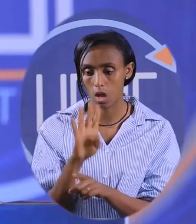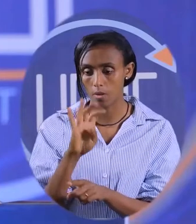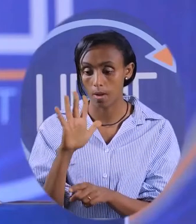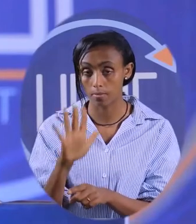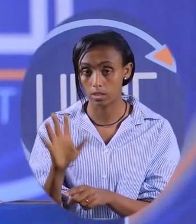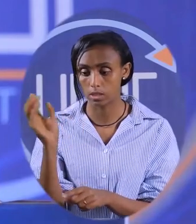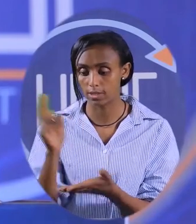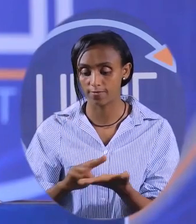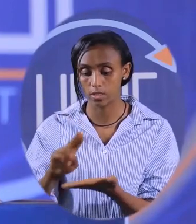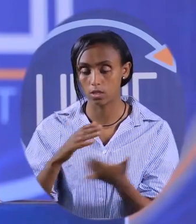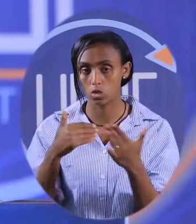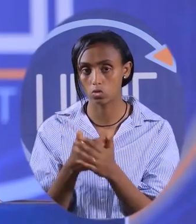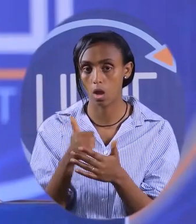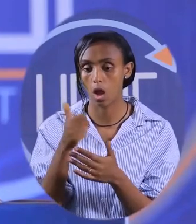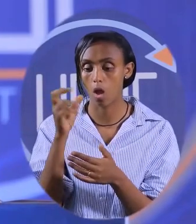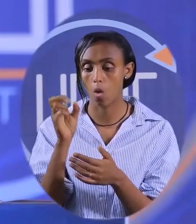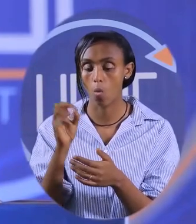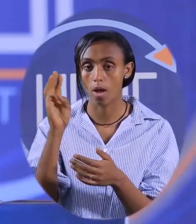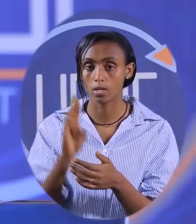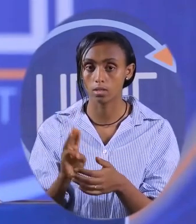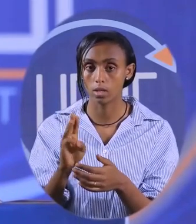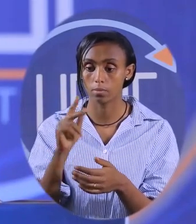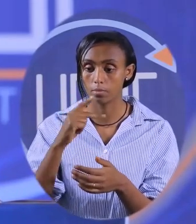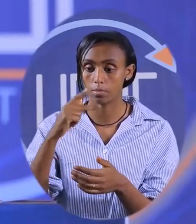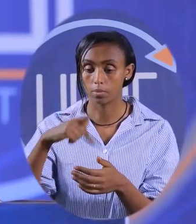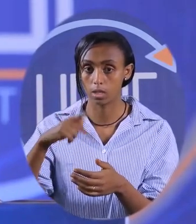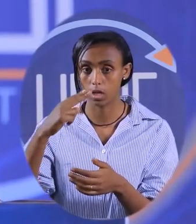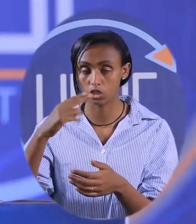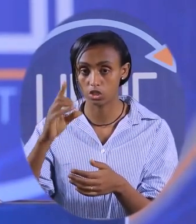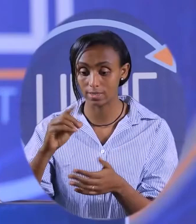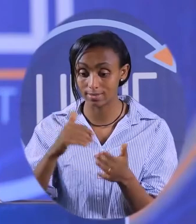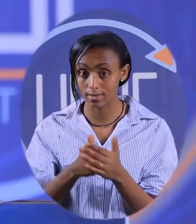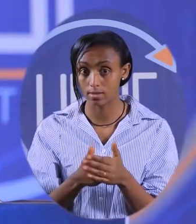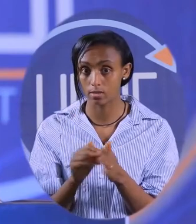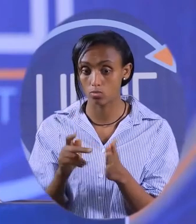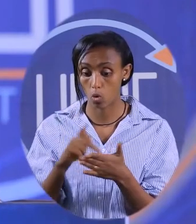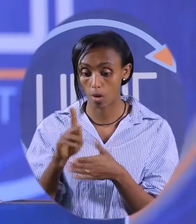ዩኒቨርሲቲ ደርሷል። ሐዋሳ ዩኒቨርሲቲ እስከ ፒኤችዲ ድረስ ፕሮግራም ከፍቷል። አሁን የተቸገር ነው